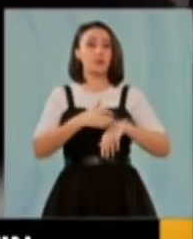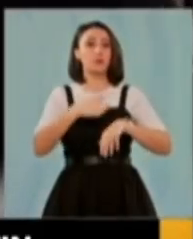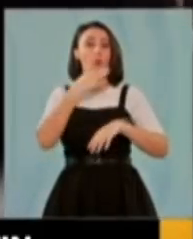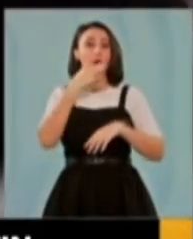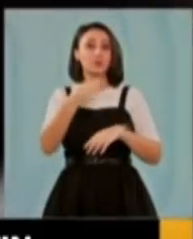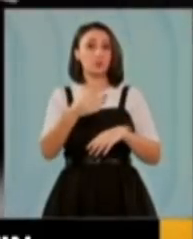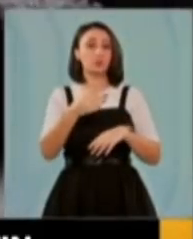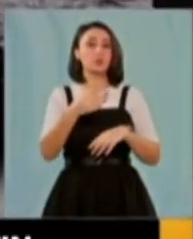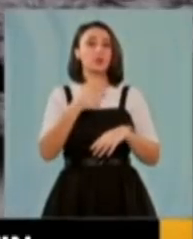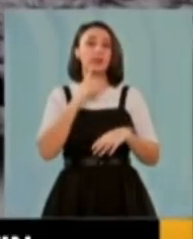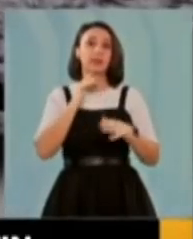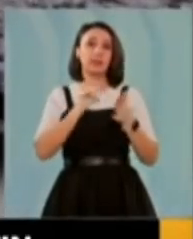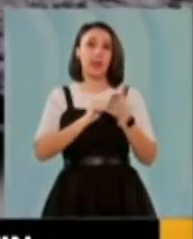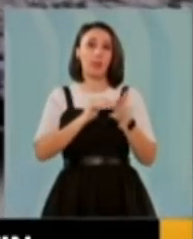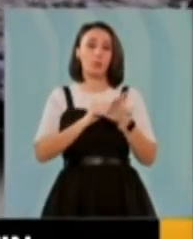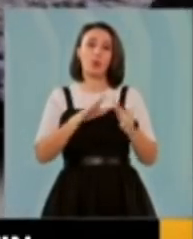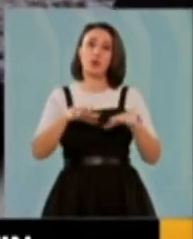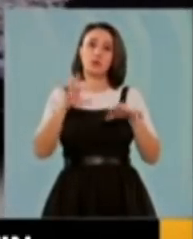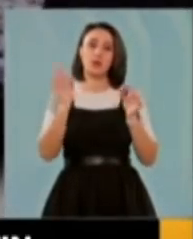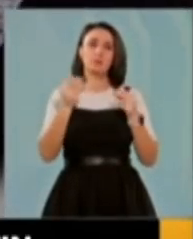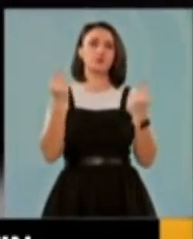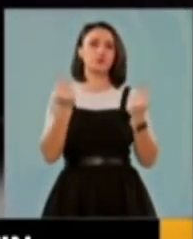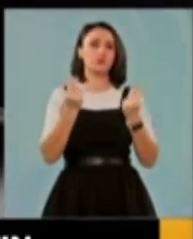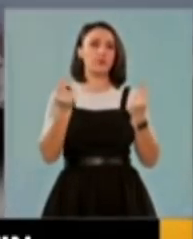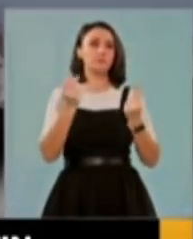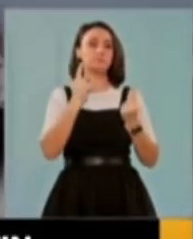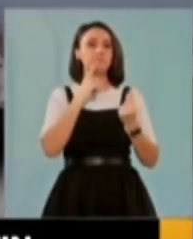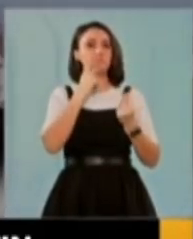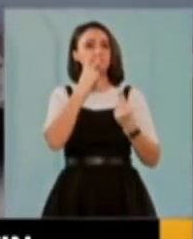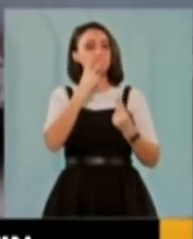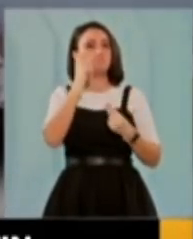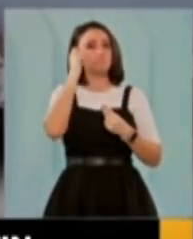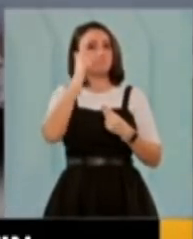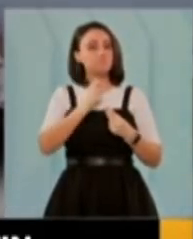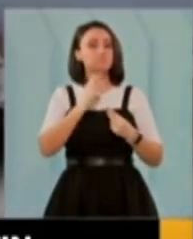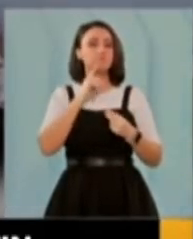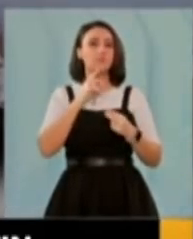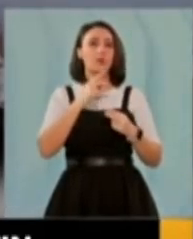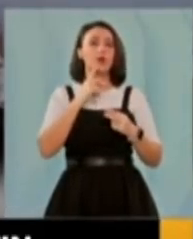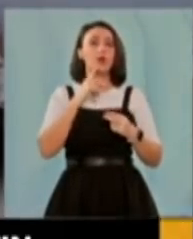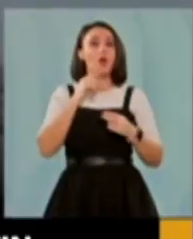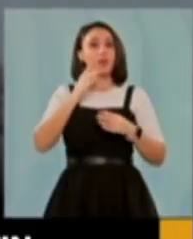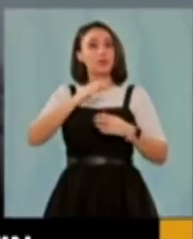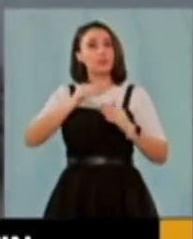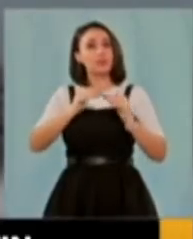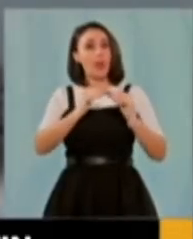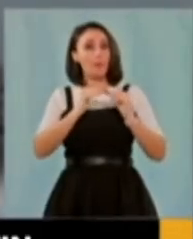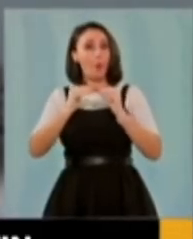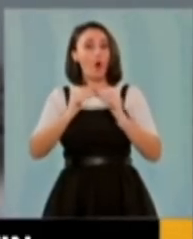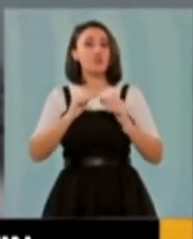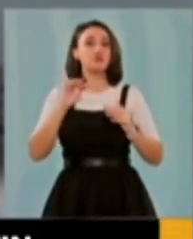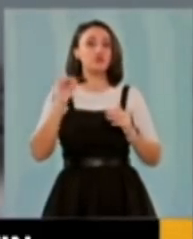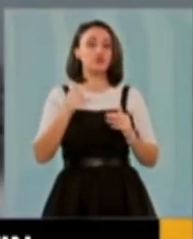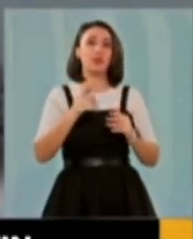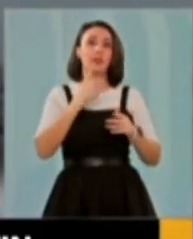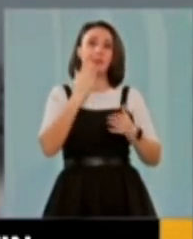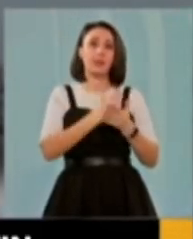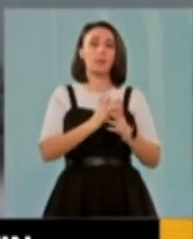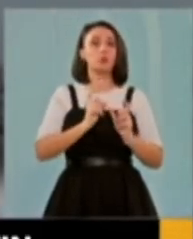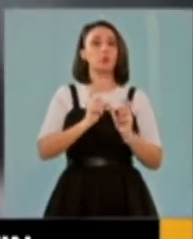a subliniat necesitatea găsirii unei căi care să respecte și integritatea teritoriala a Ucrainei și dreptul la legitimă apărare